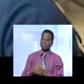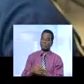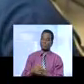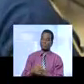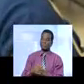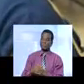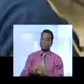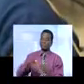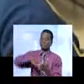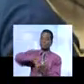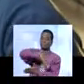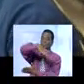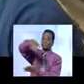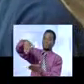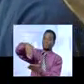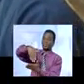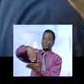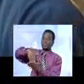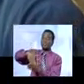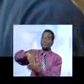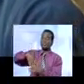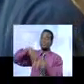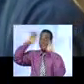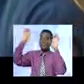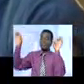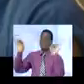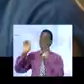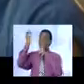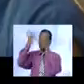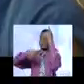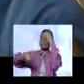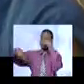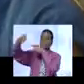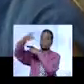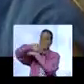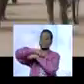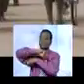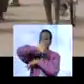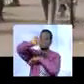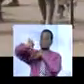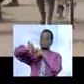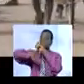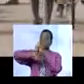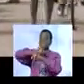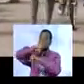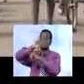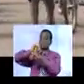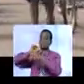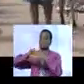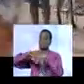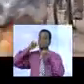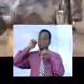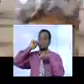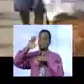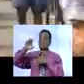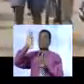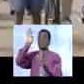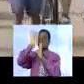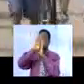Au centre de la célébration de la Journée internationale de la femme, le bilan des